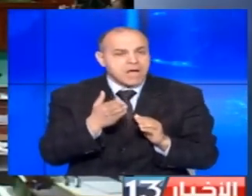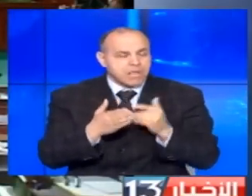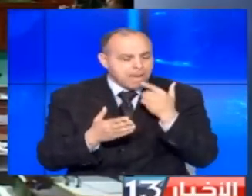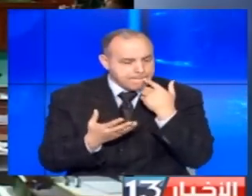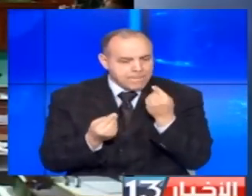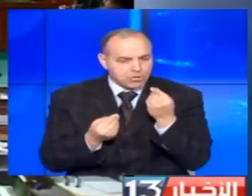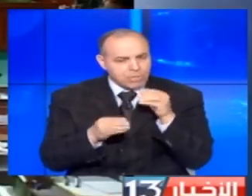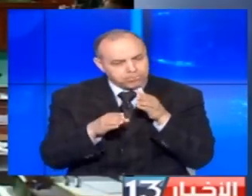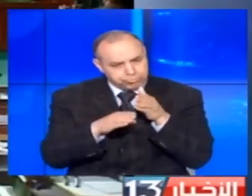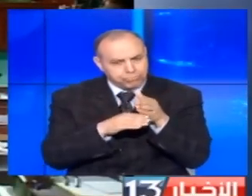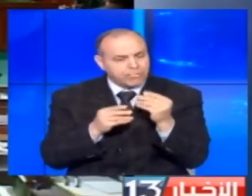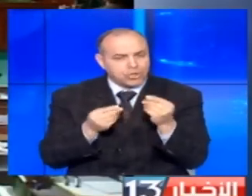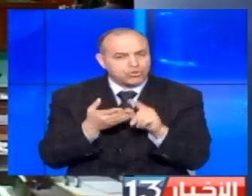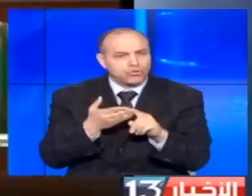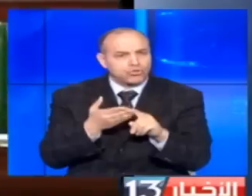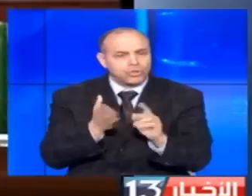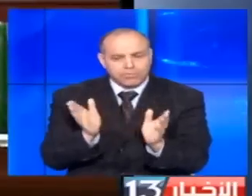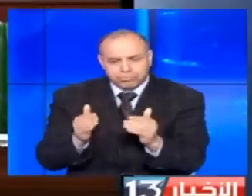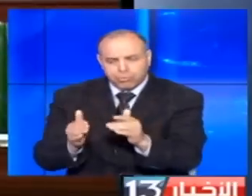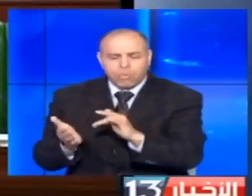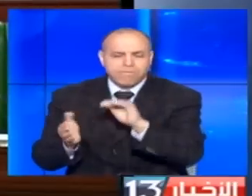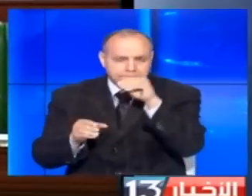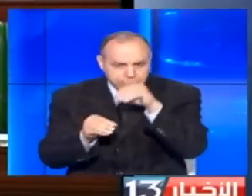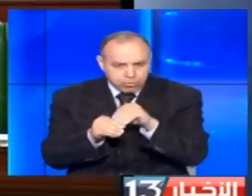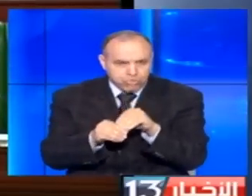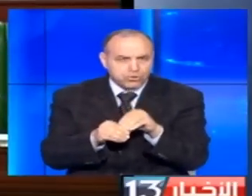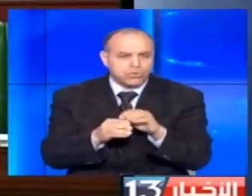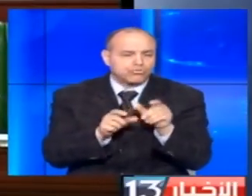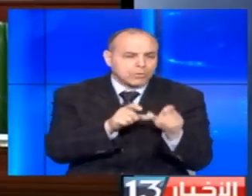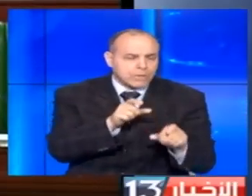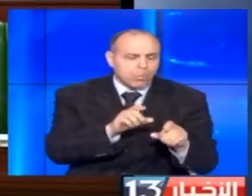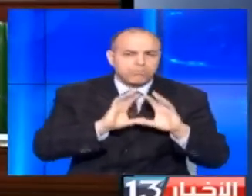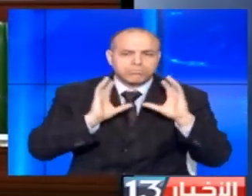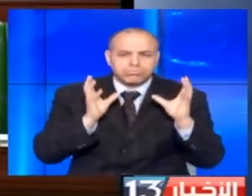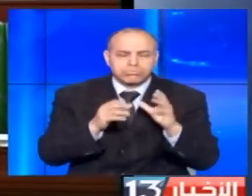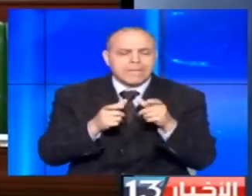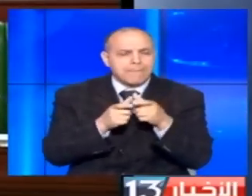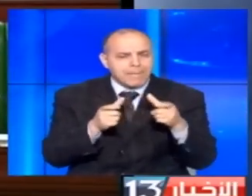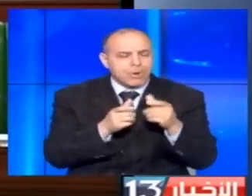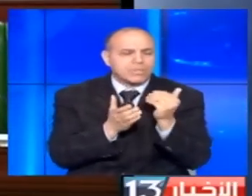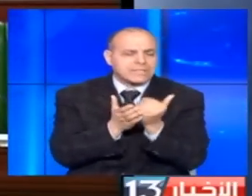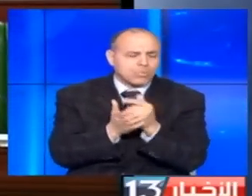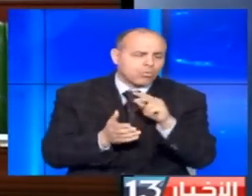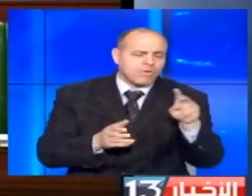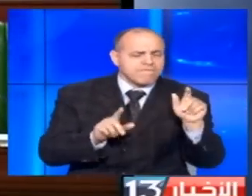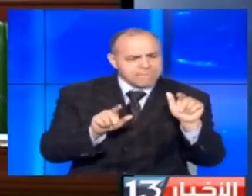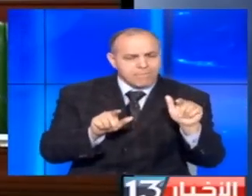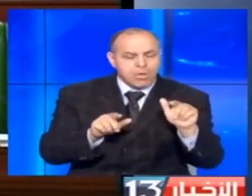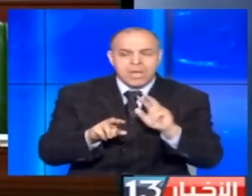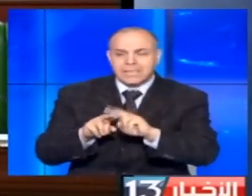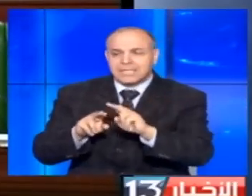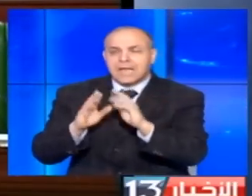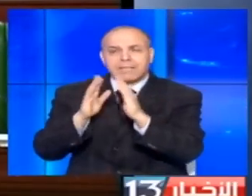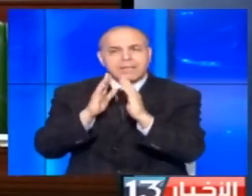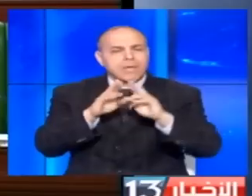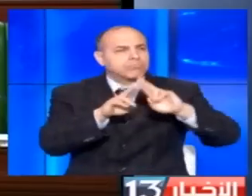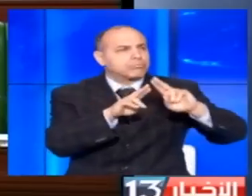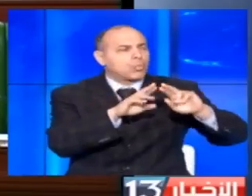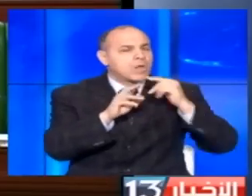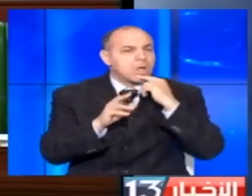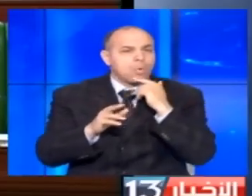العديد من التجهيزات الجماعيه والفضاءات الصناعيه والاقتصاديه وغيرها وتحسين السكن